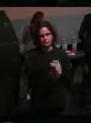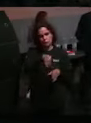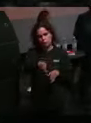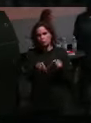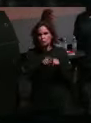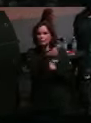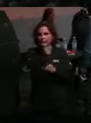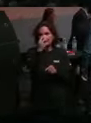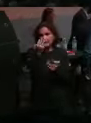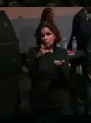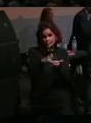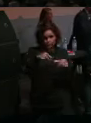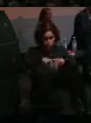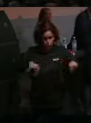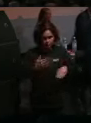Skal vi se.